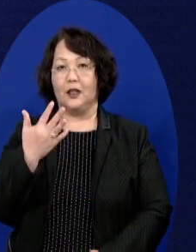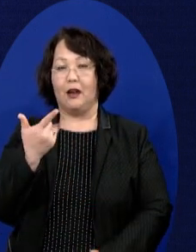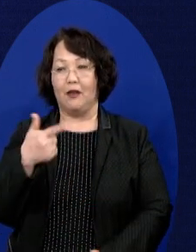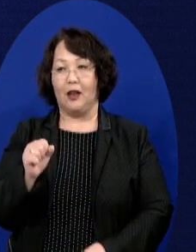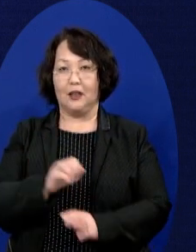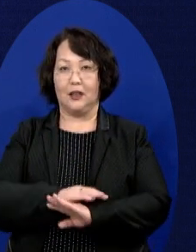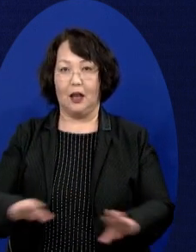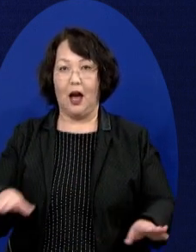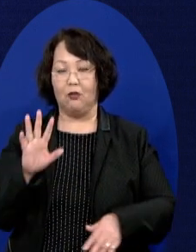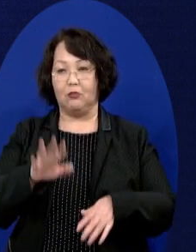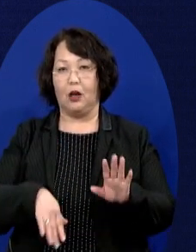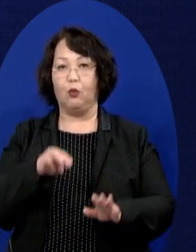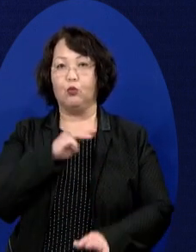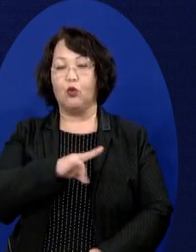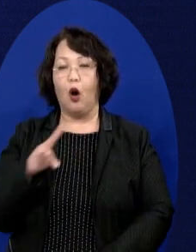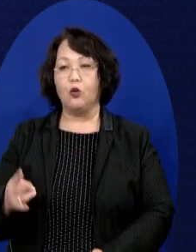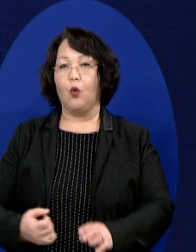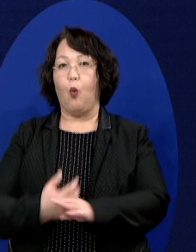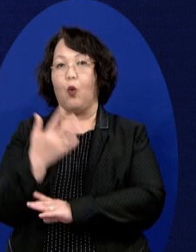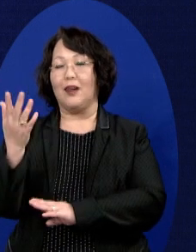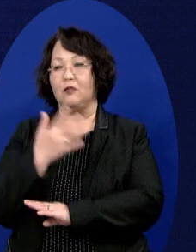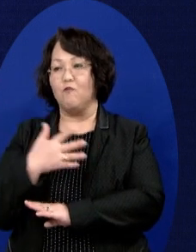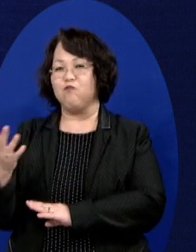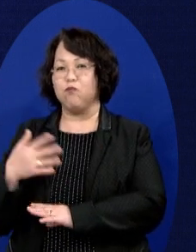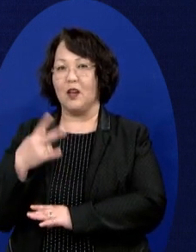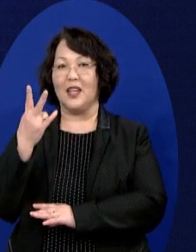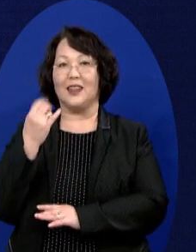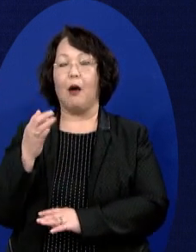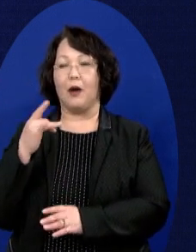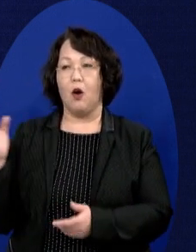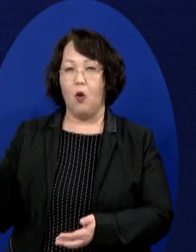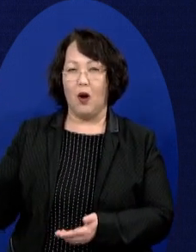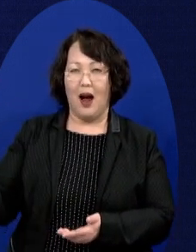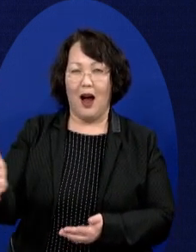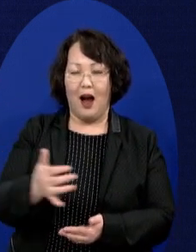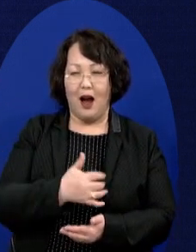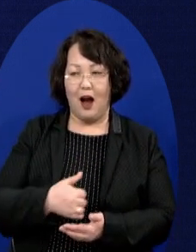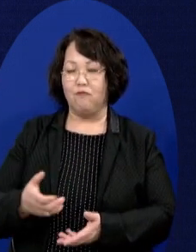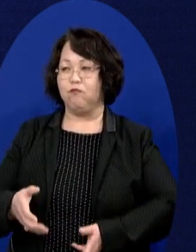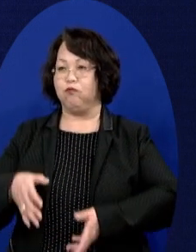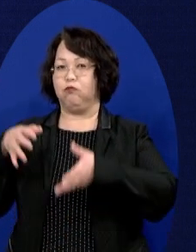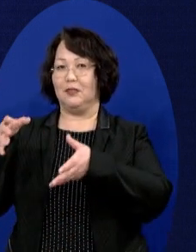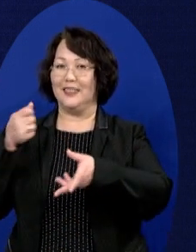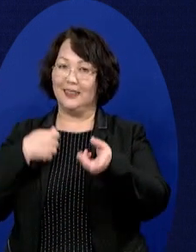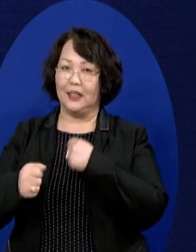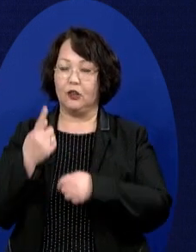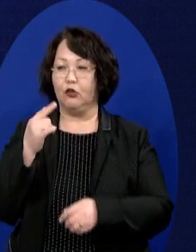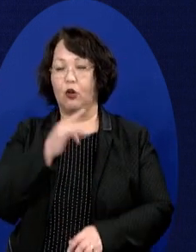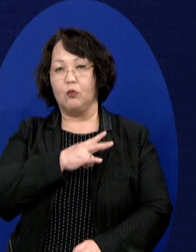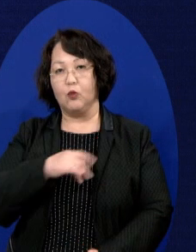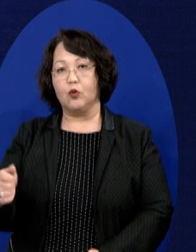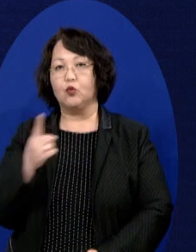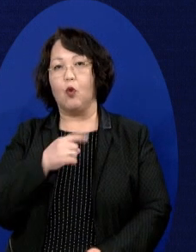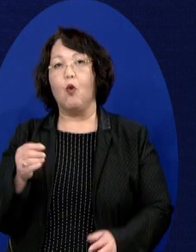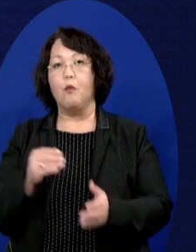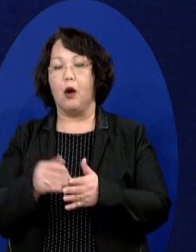газарт 15 тонн ургац одоо хураасан тохиолдолд намар одоо ургацаа хураагаад зах зээлд борлуулсан тохиолдолд тон тутанд нь 100,000 төгрөг өгье гэсэн ийм